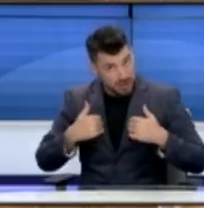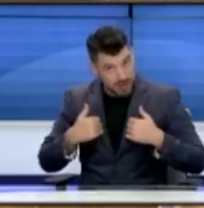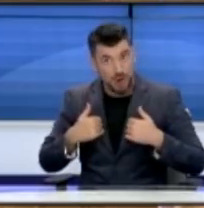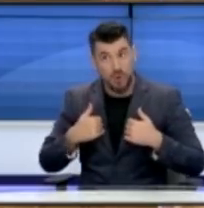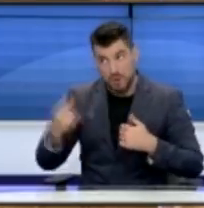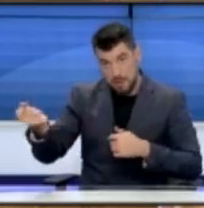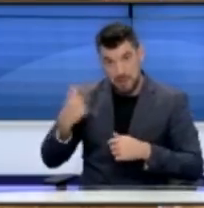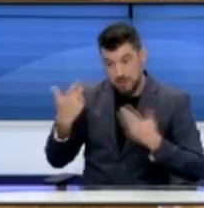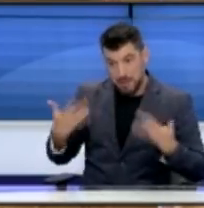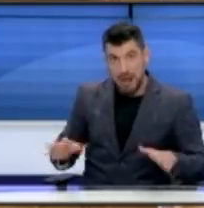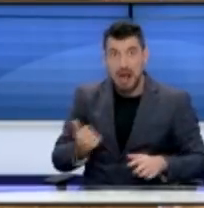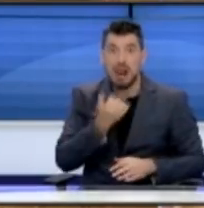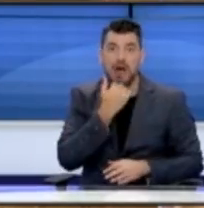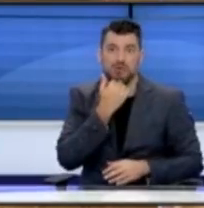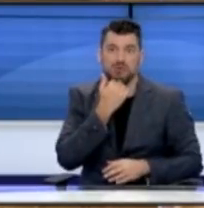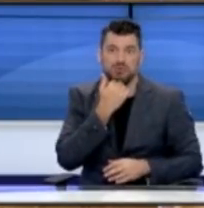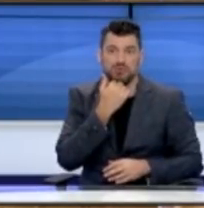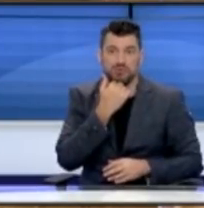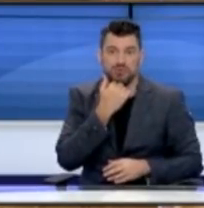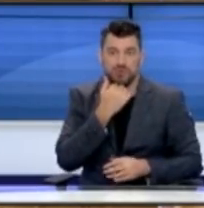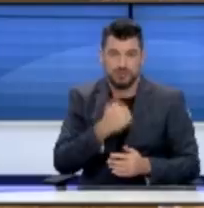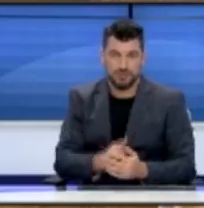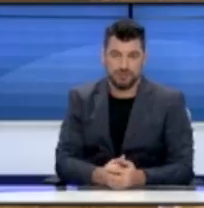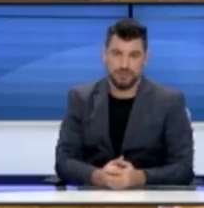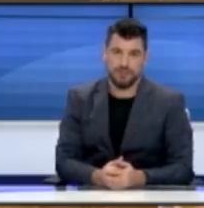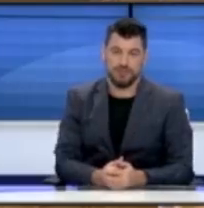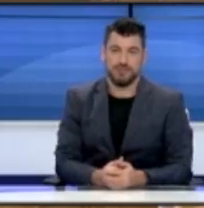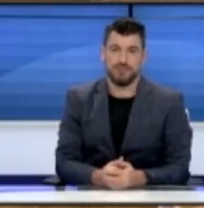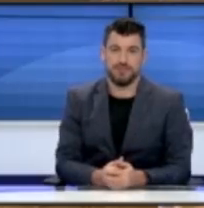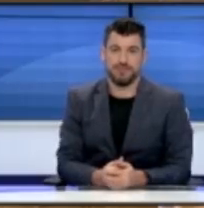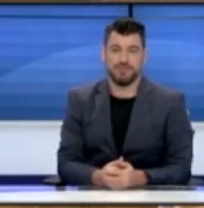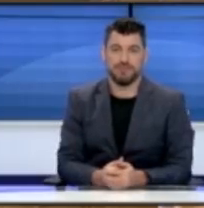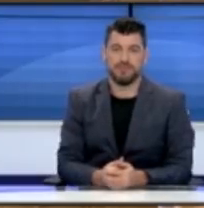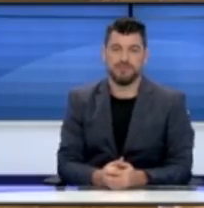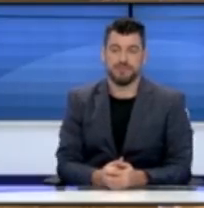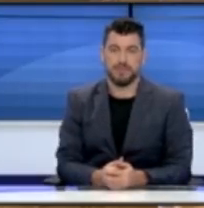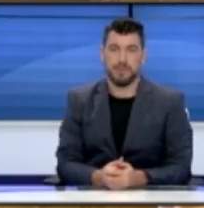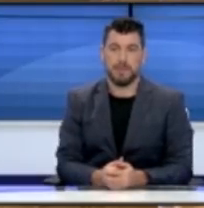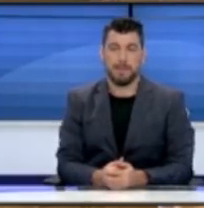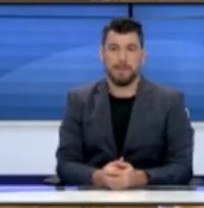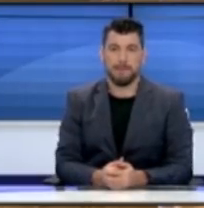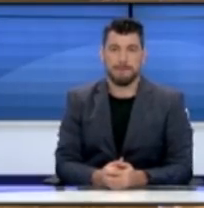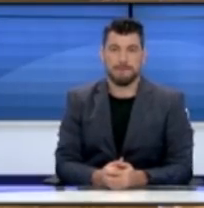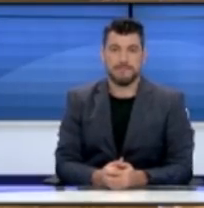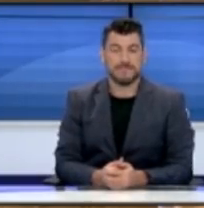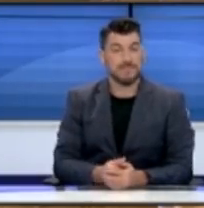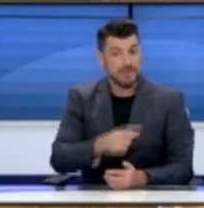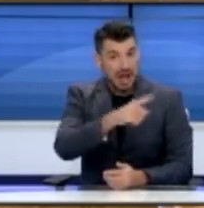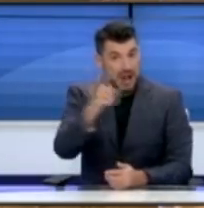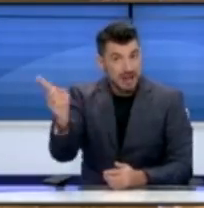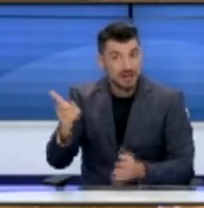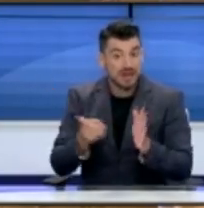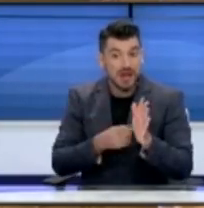αυτό. Για το τι έστειλε και τι μήνυμα έδινε. Κι όμως, αν κάτι έπρεπε να είχατε